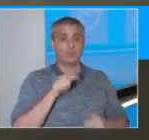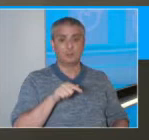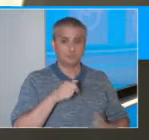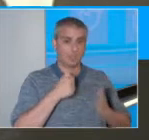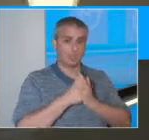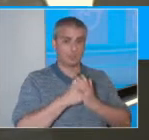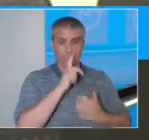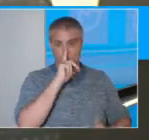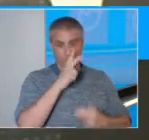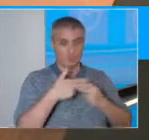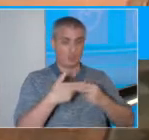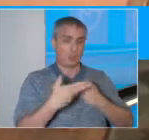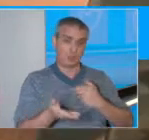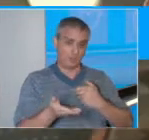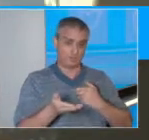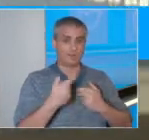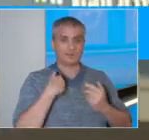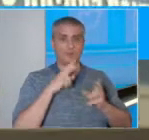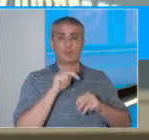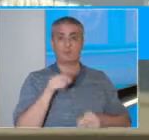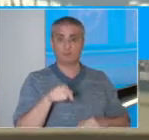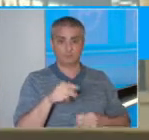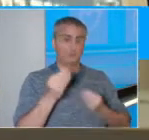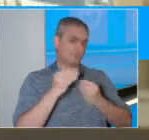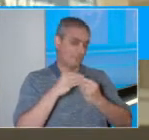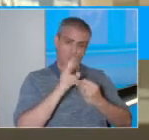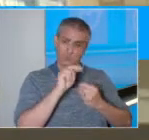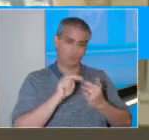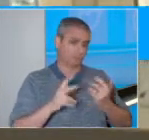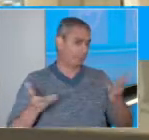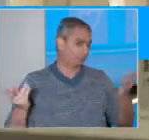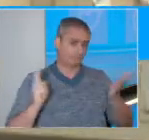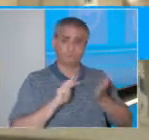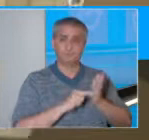בנושא עד יום ראשון הקרוב. איתנו בנושא הזה, ועוד על נושאים